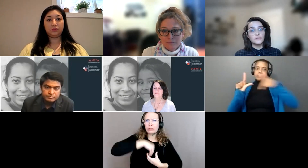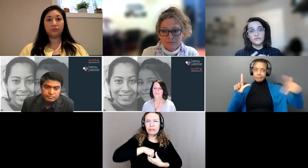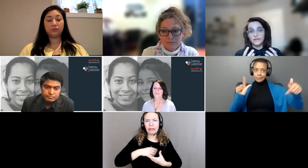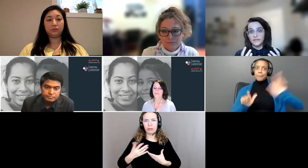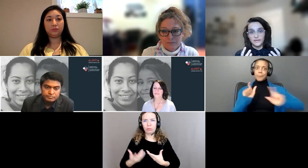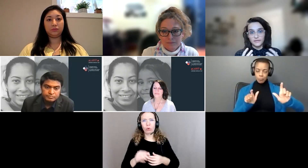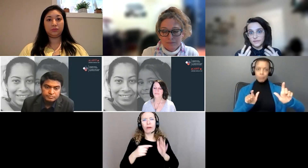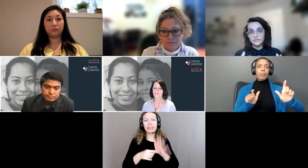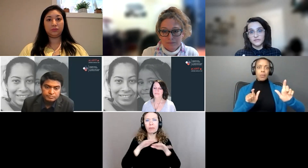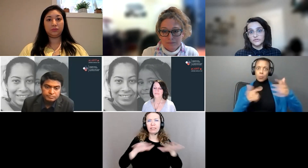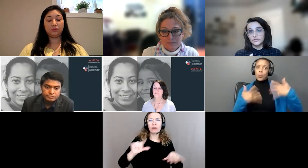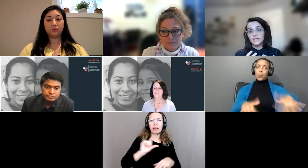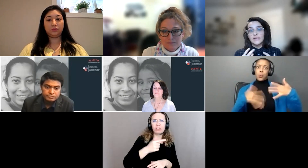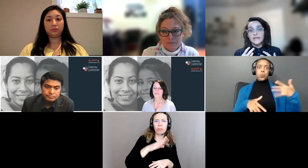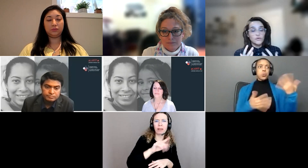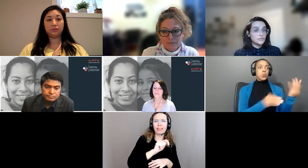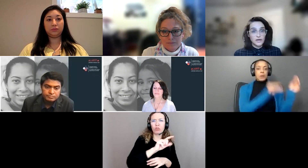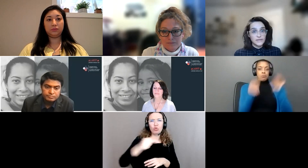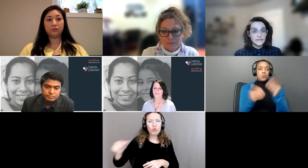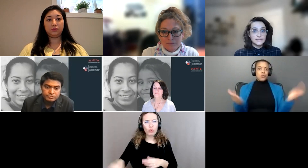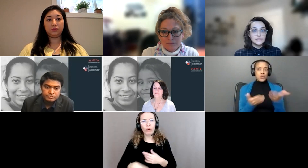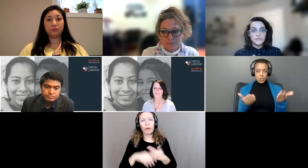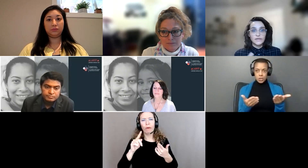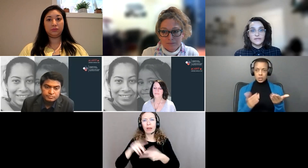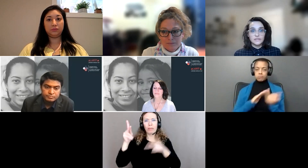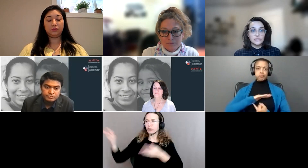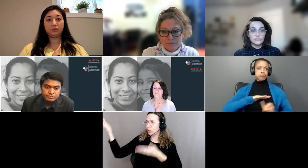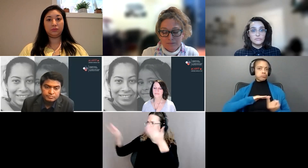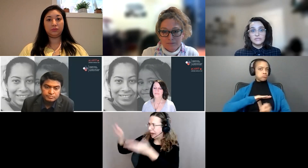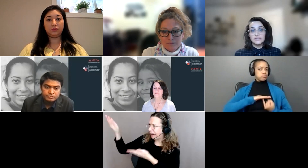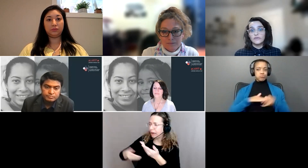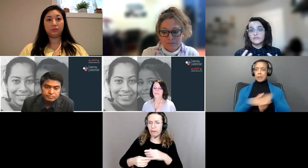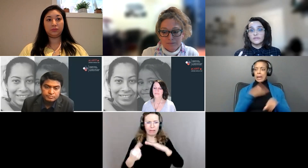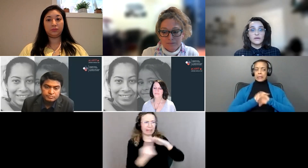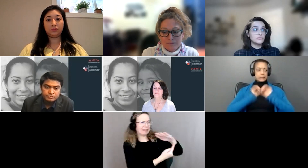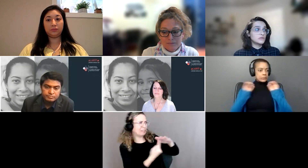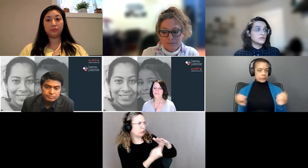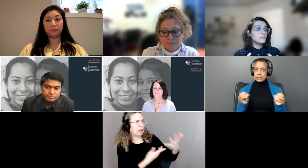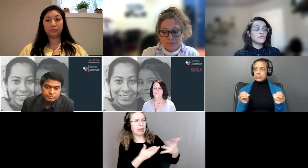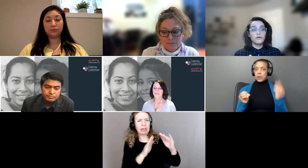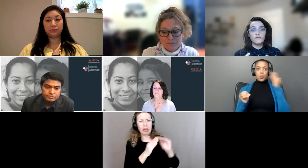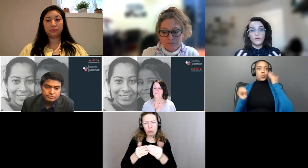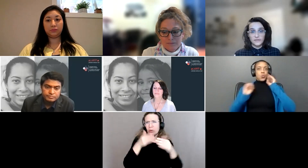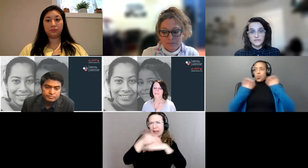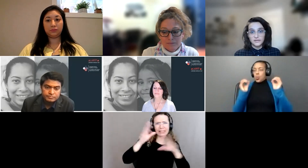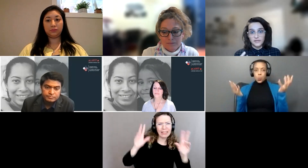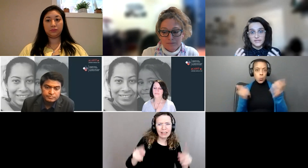LGBTQ ou des gens qui sont déplacés, des gens qui arrivent au pays, qui sont isolés sans accès aux communautés.